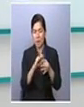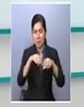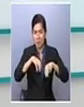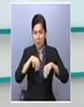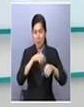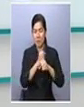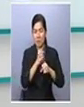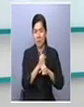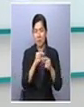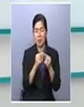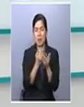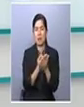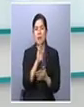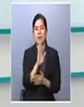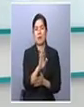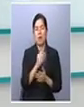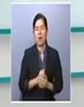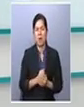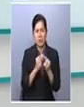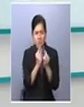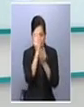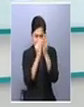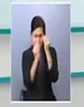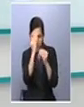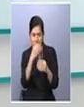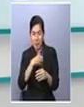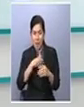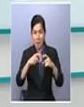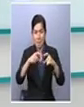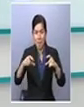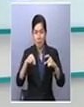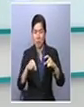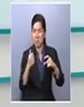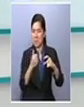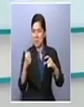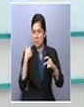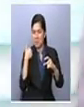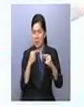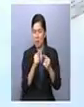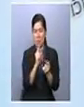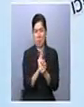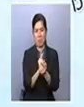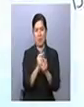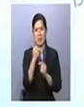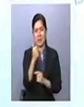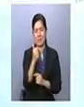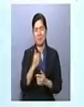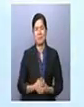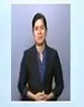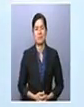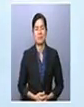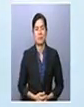ราชครั้งที่9เท่านั้นค่ะถ้าอยากศึกษาหรือว่าอยากมีบัตรเครดิตเก๋ๆแบบนี้นะคะแล้วพบกันในงานค่ะ